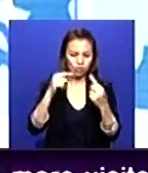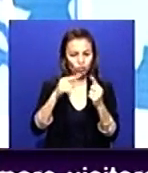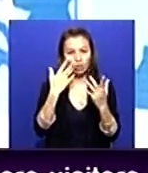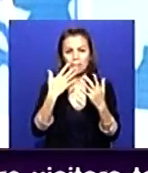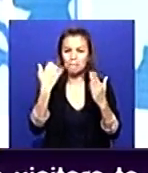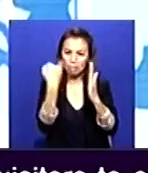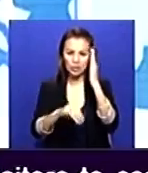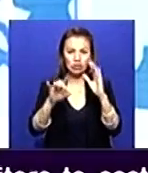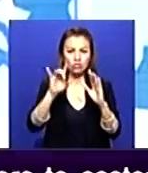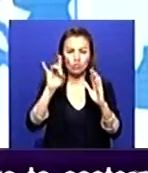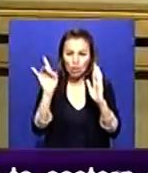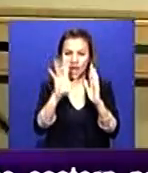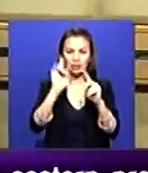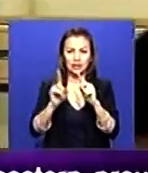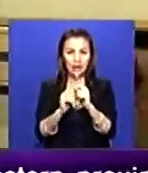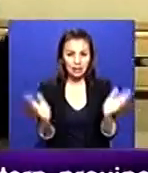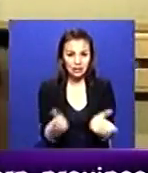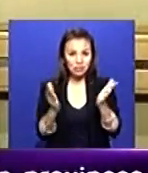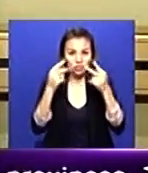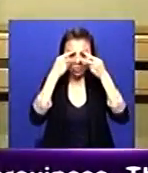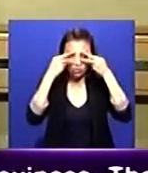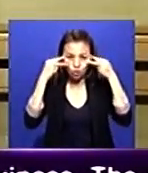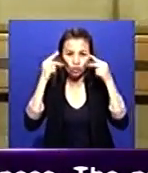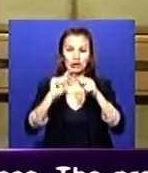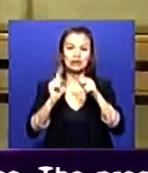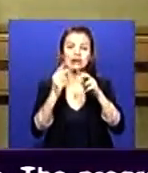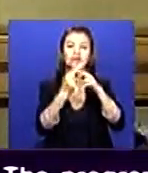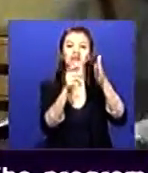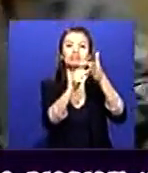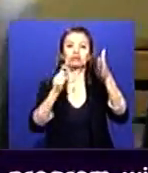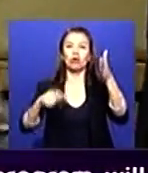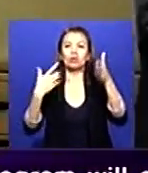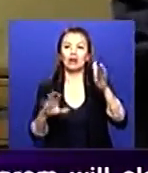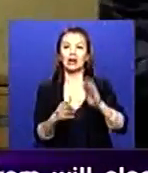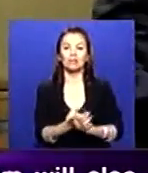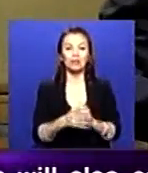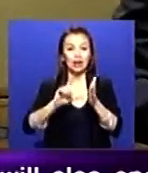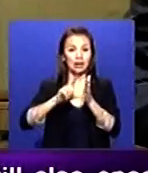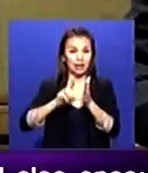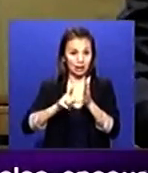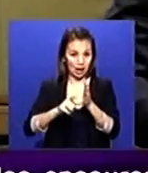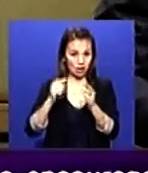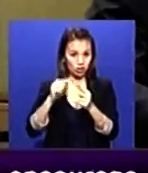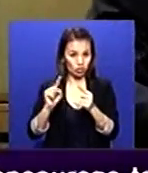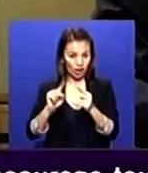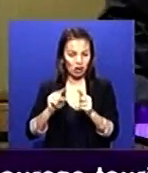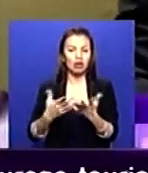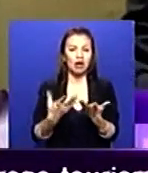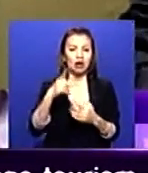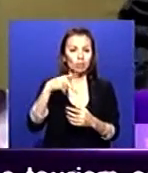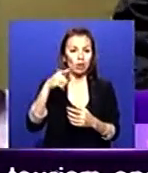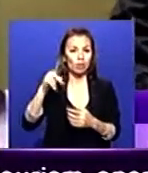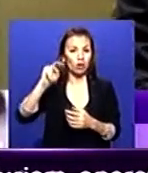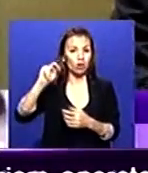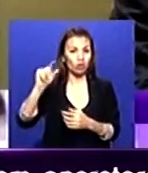แก่การก่อการร้ายค่ะพันตำรวจเอกศรีหนาถประยุรรัตน์เลขาธิการสำนักงานป้องกันและปราบปรามการฟอกเงินหรือปปง.